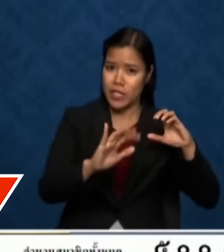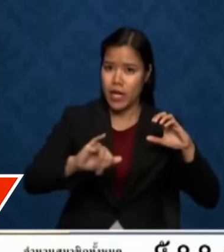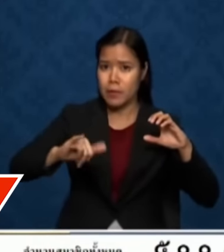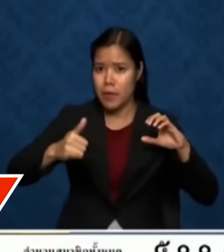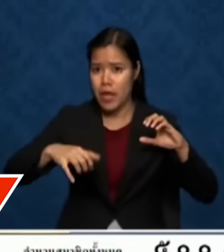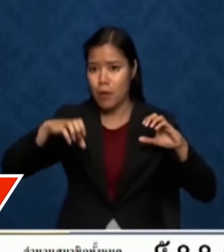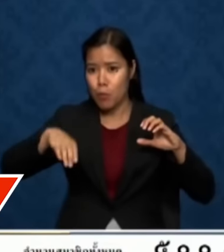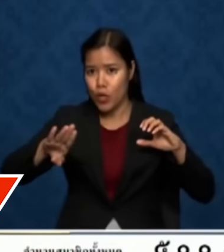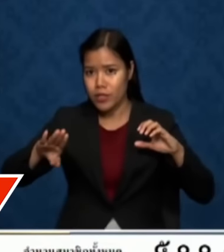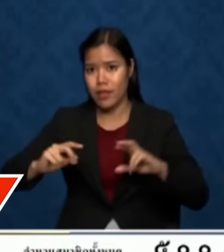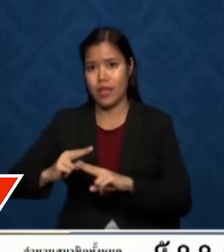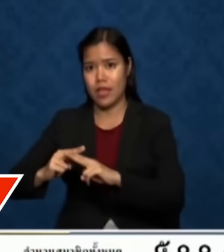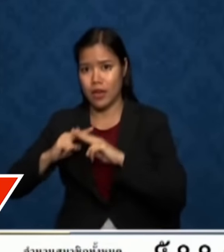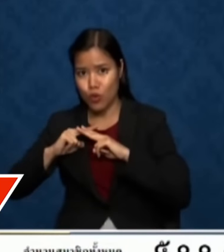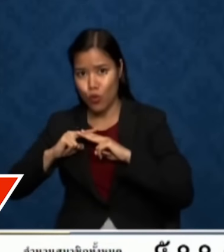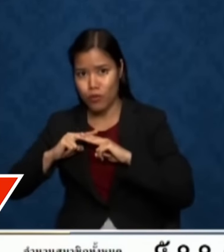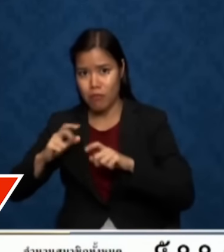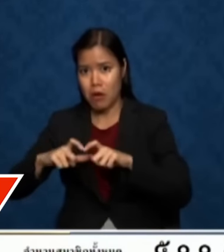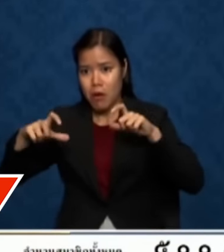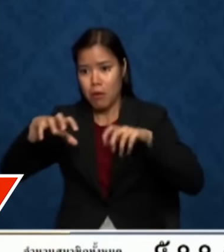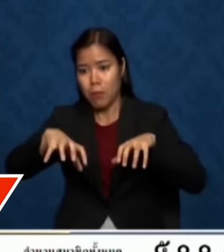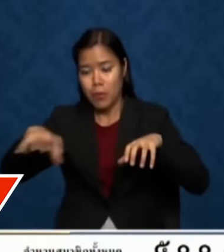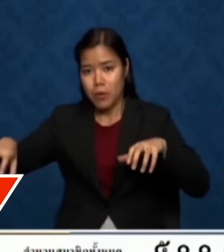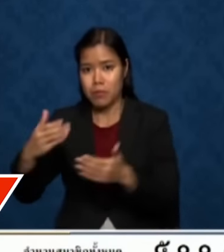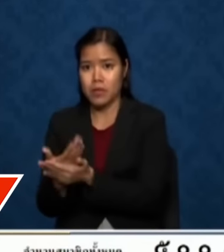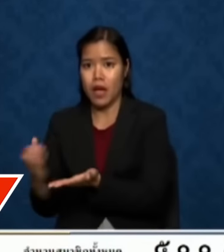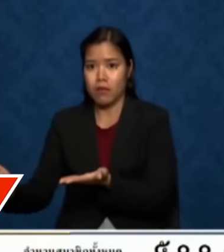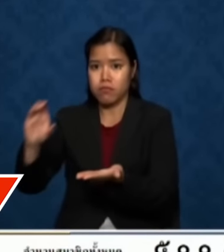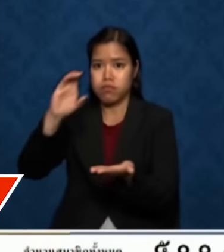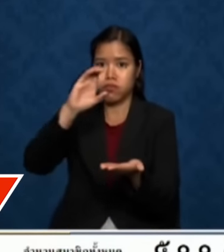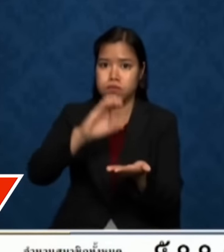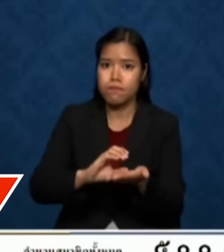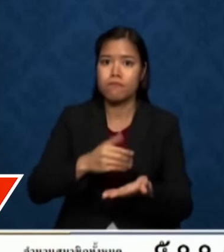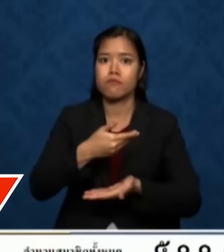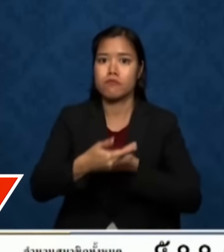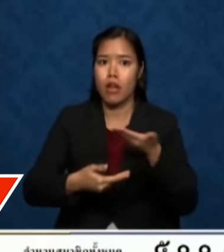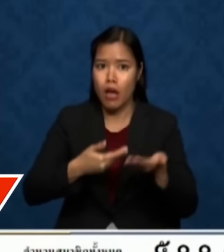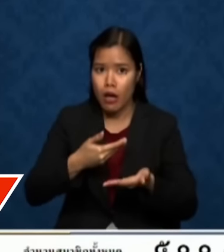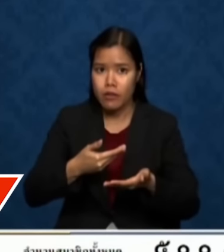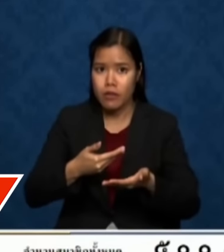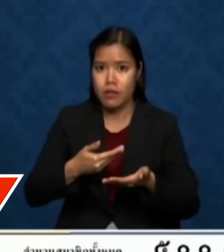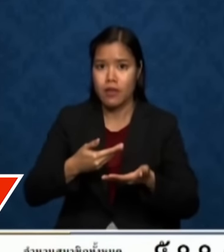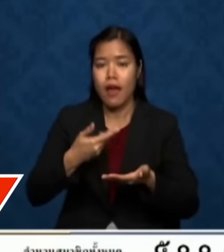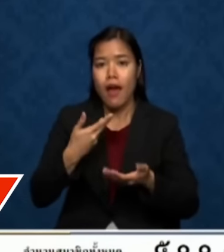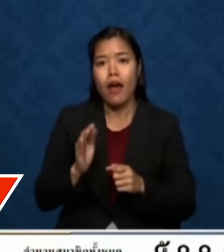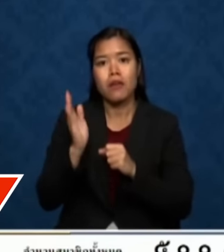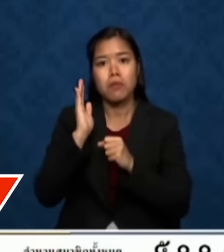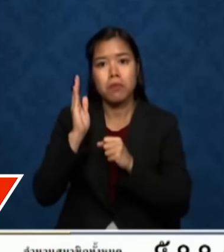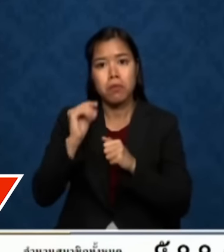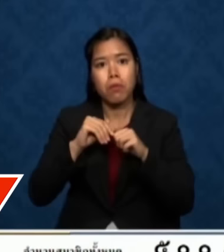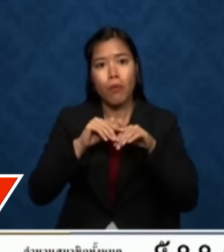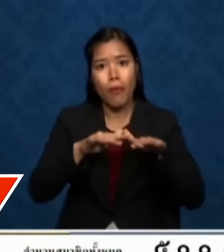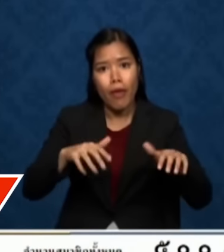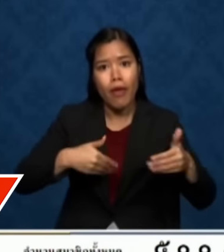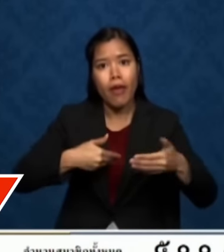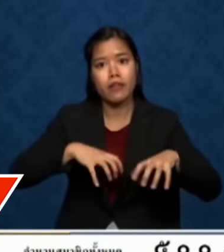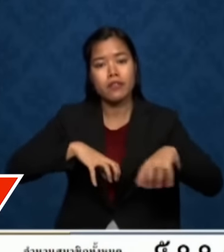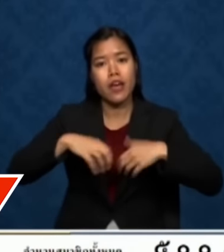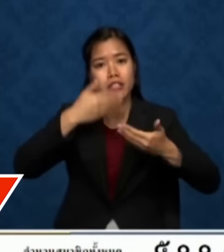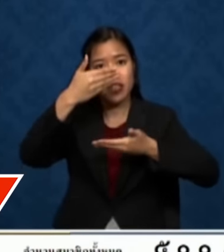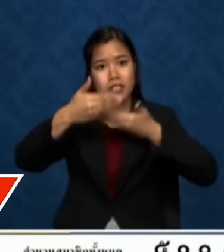ใหญ่ที่มีความใกล้ชิดอาจจะทุ่มงบการตลาดเพื่ออัดฉีดซื้อพื้นที่โฆษณาให้กับสื่อมวลชนเพื่อหวังให้เขาก